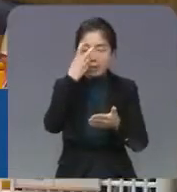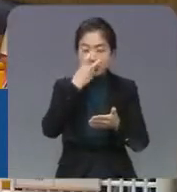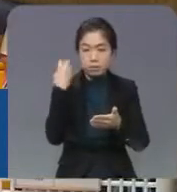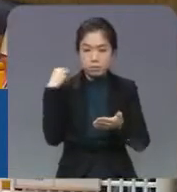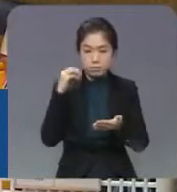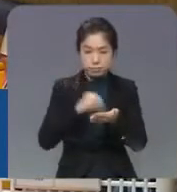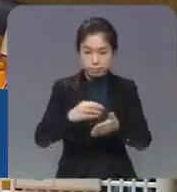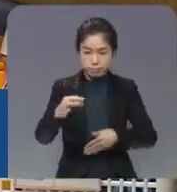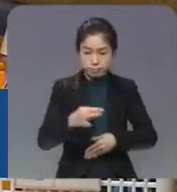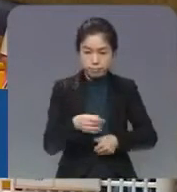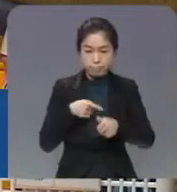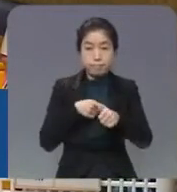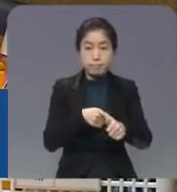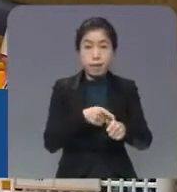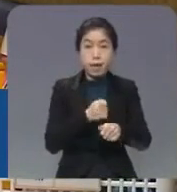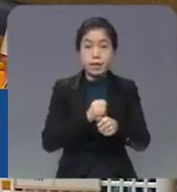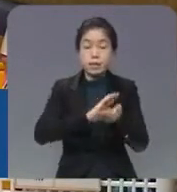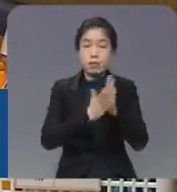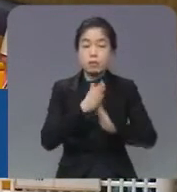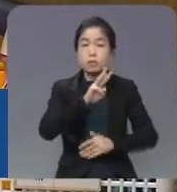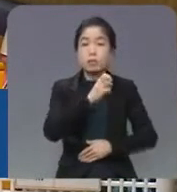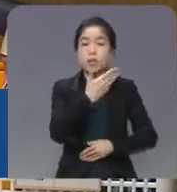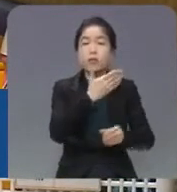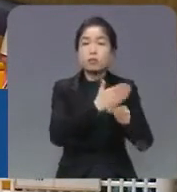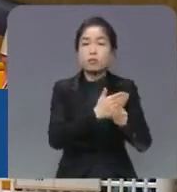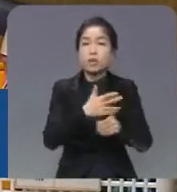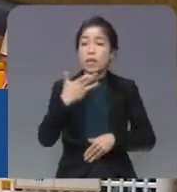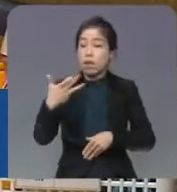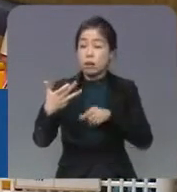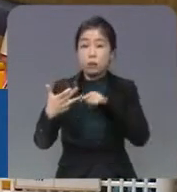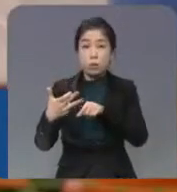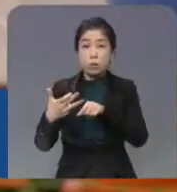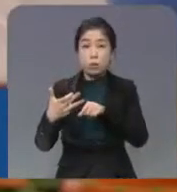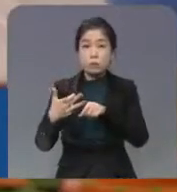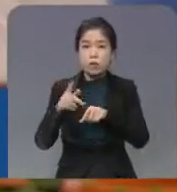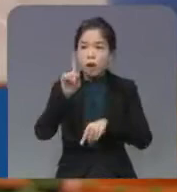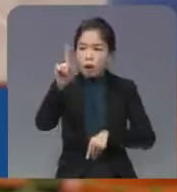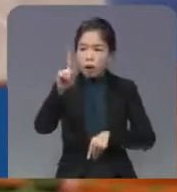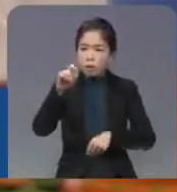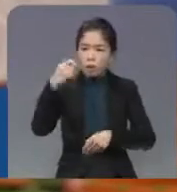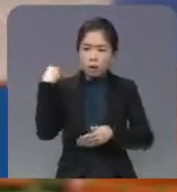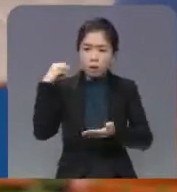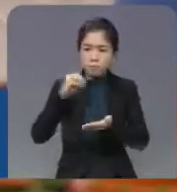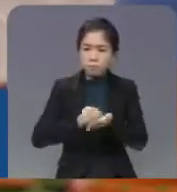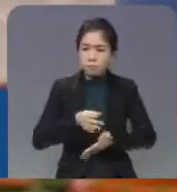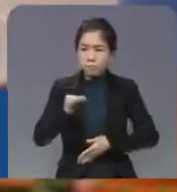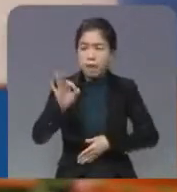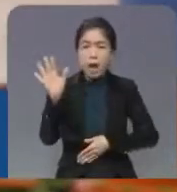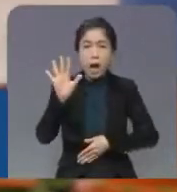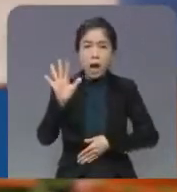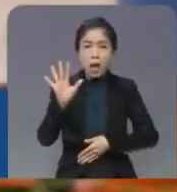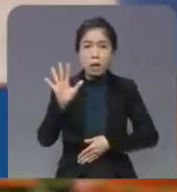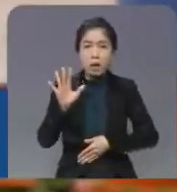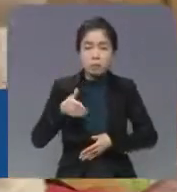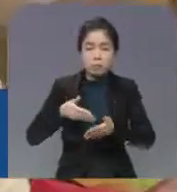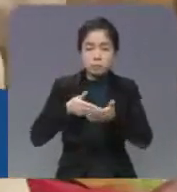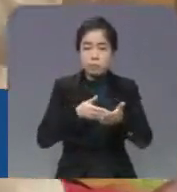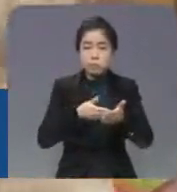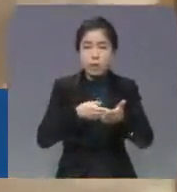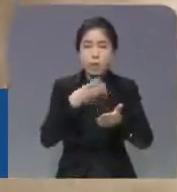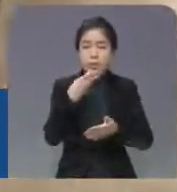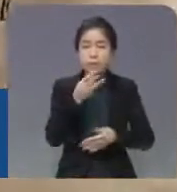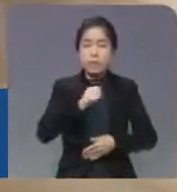반납을 요구받은 유치원 39곳 가운데 18곳이 한 푼도 반납하지 않는 등 반납 요구액